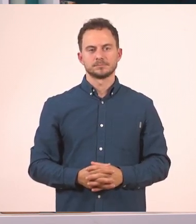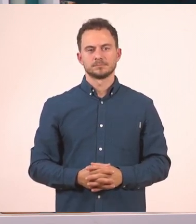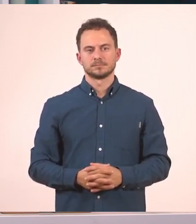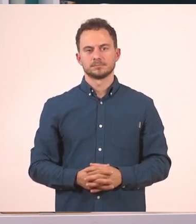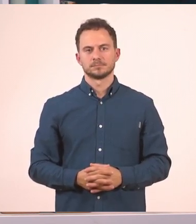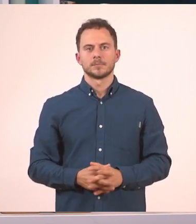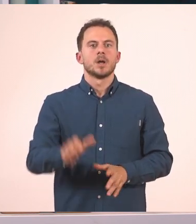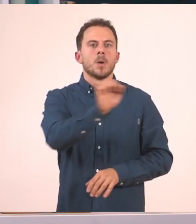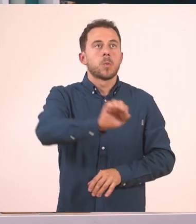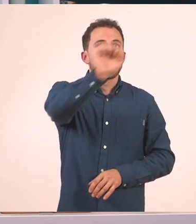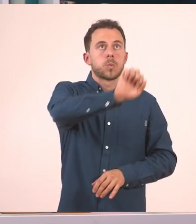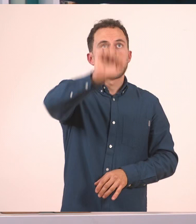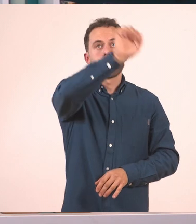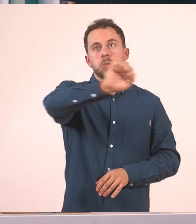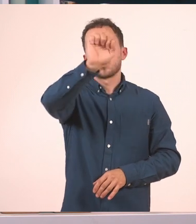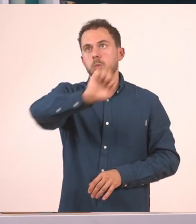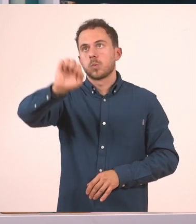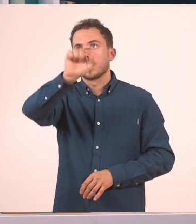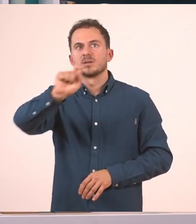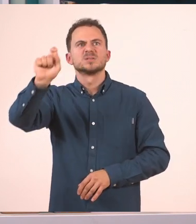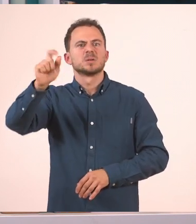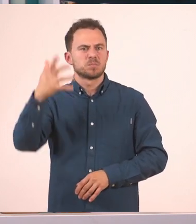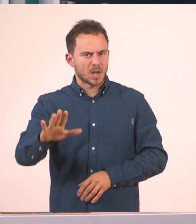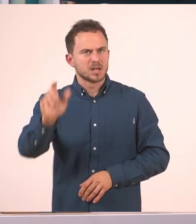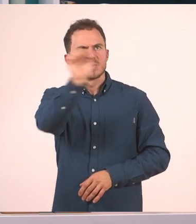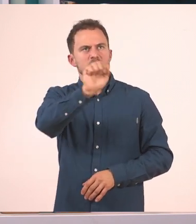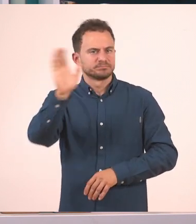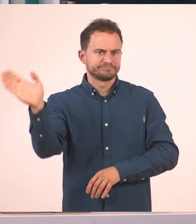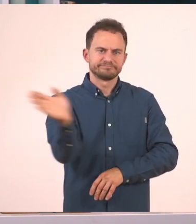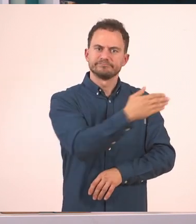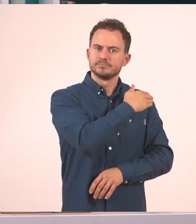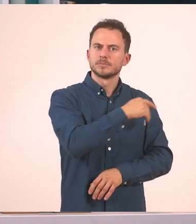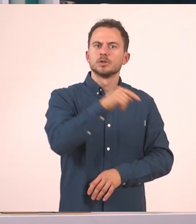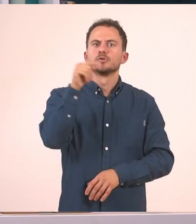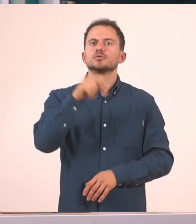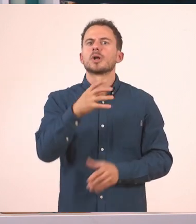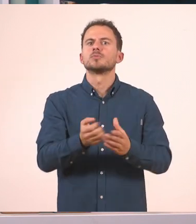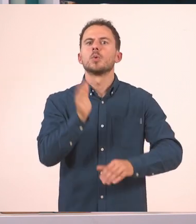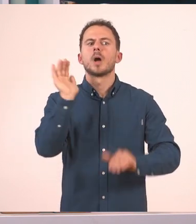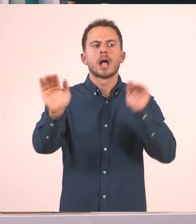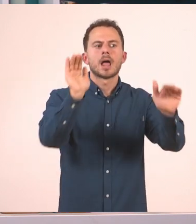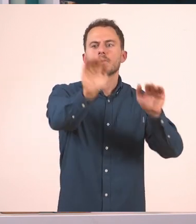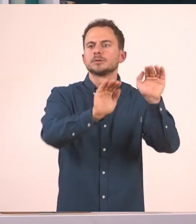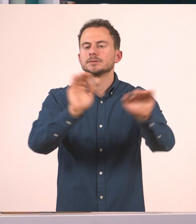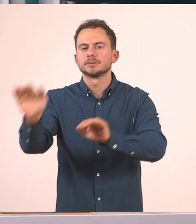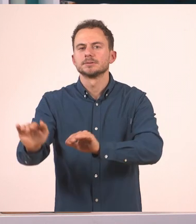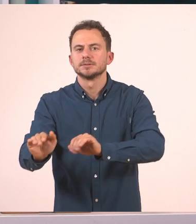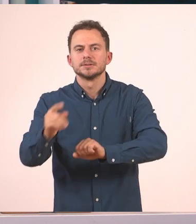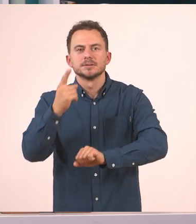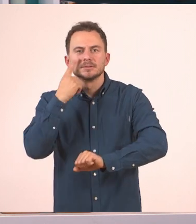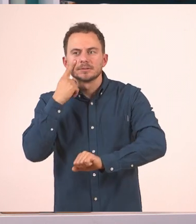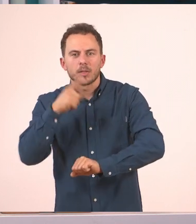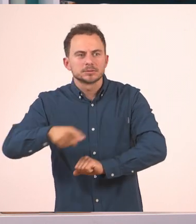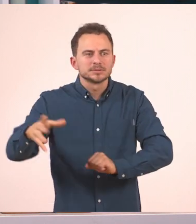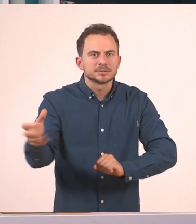Θα σβήσω αυτά που έχω γράψει εγώ και θα σας κάνω μερικές ερωτήσεις. Να δω αν θα